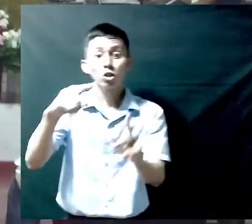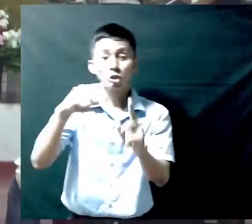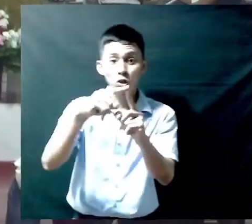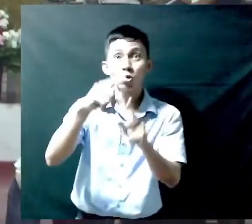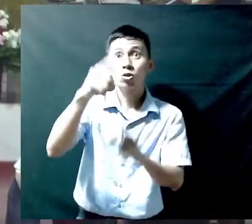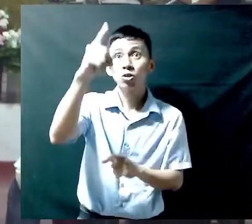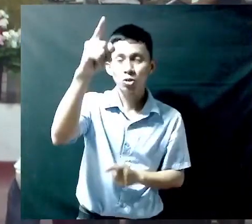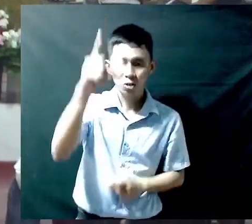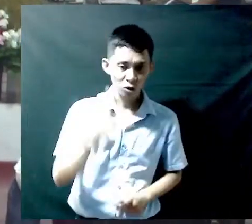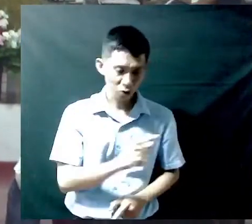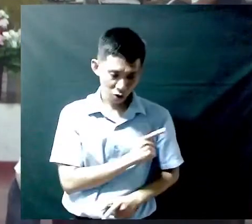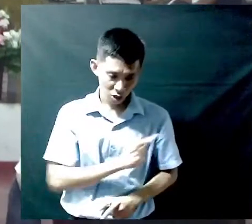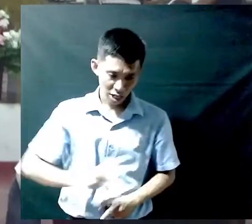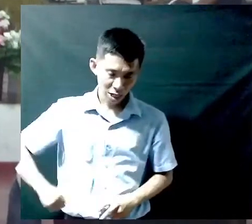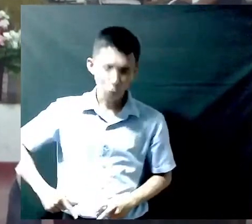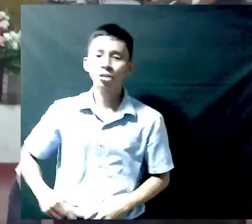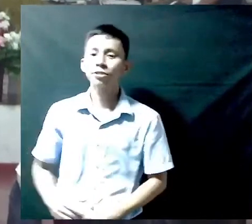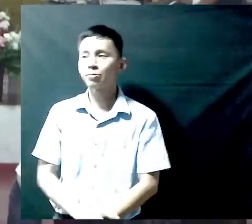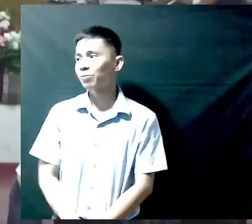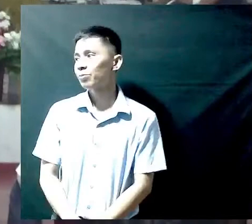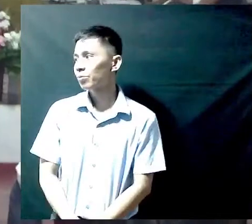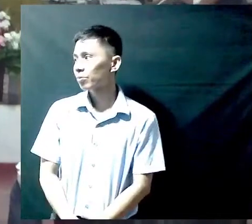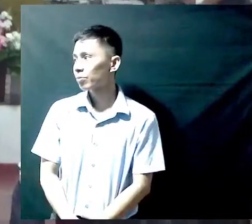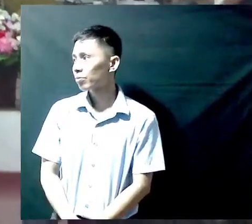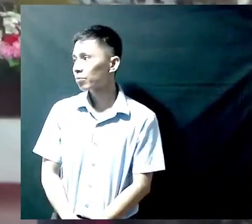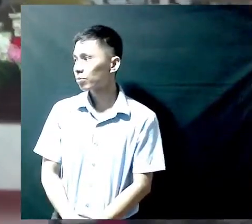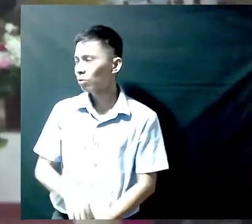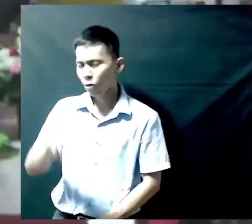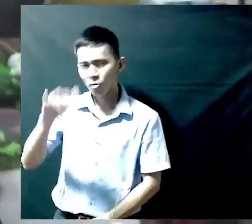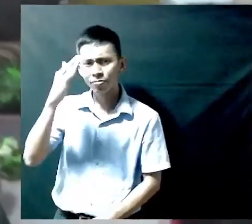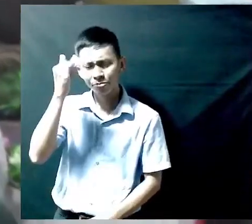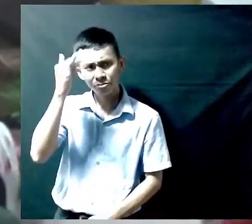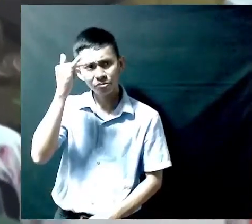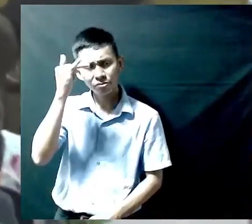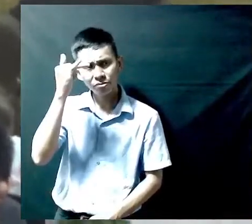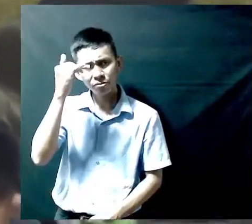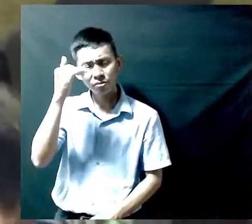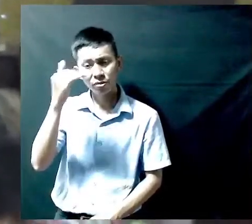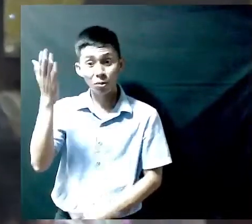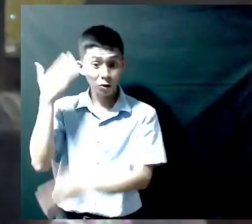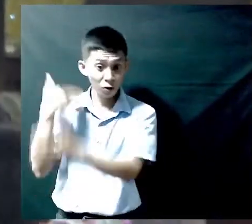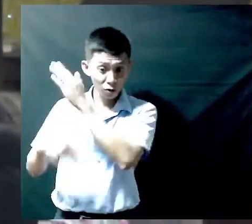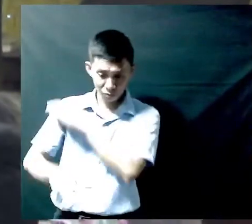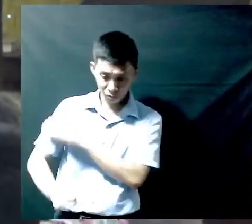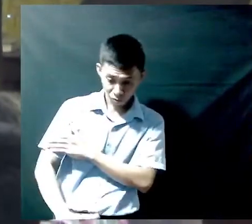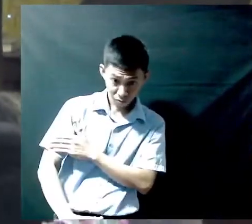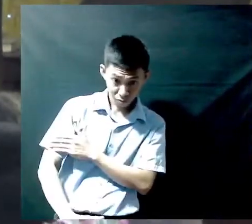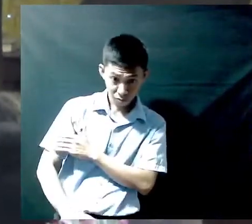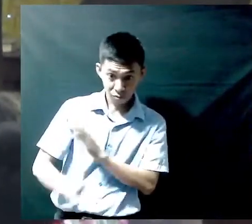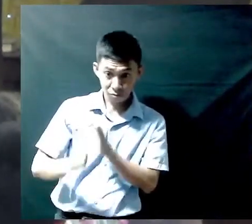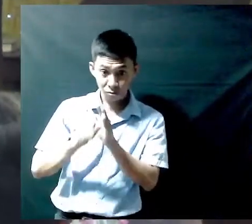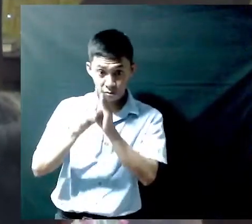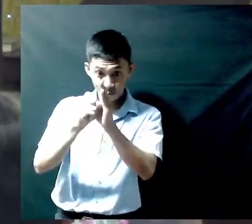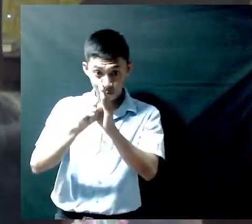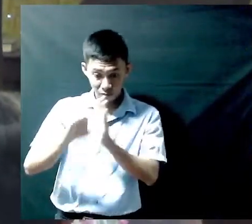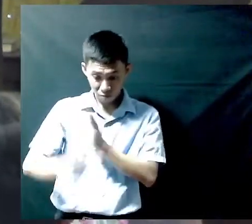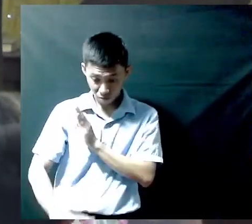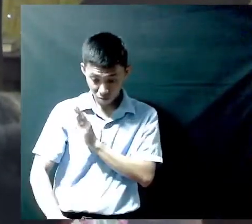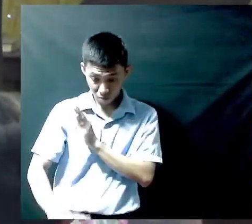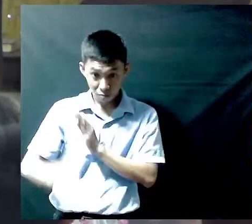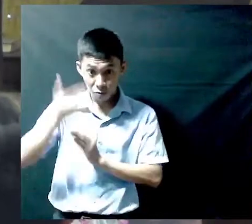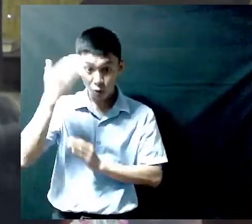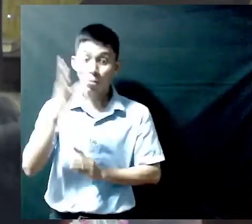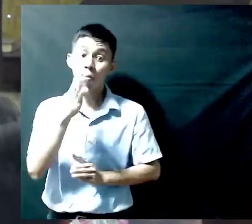Samuel knew exactly that his life belongs to God. Why? Because when he was a child, he was given to the